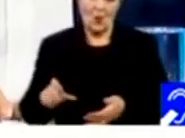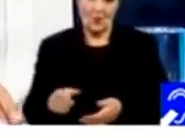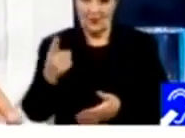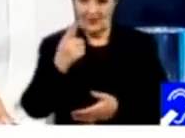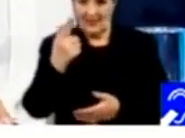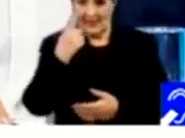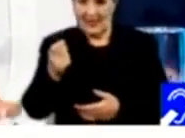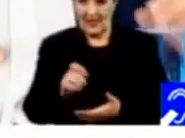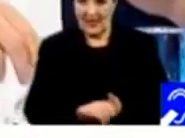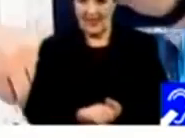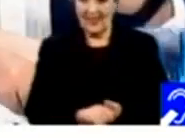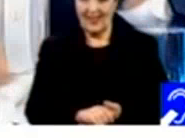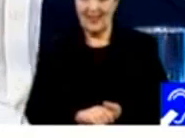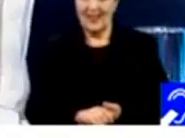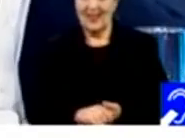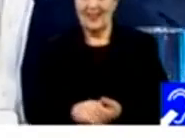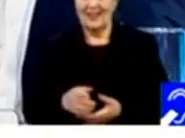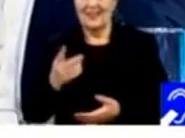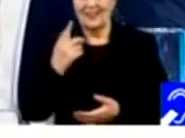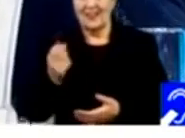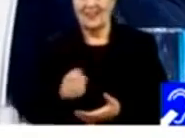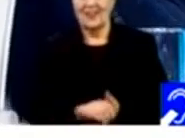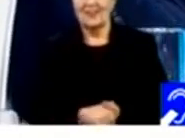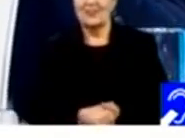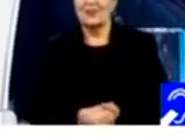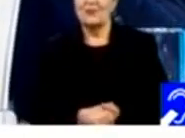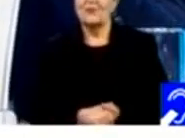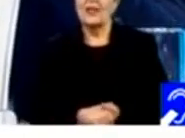declarat trebuia să aibă o altă atitudine la APCE.